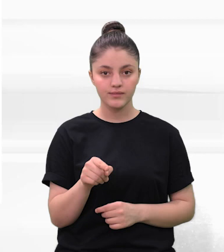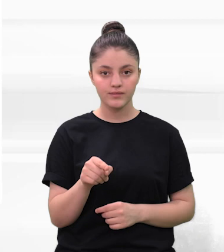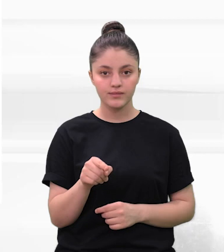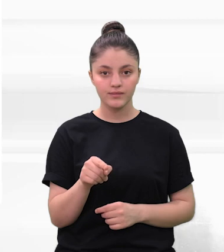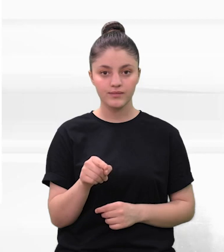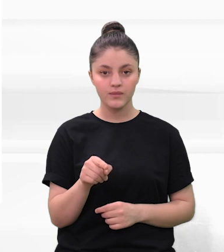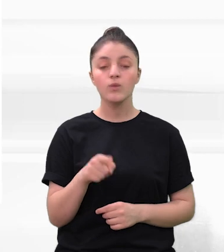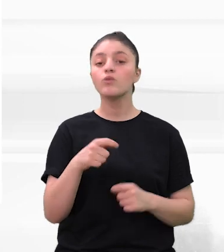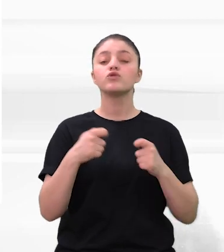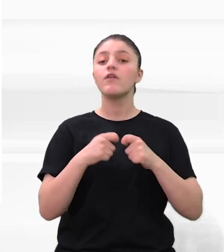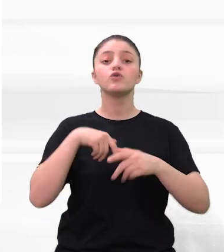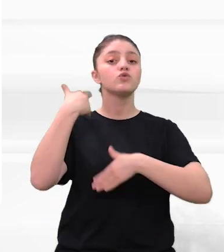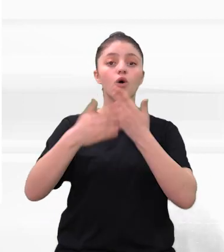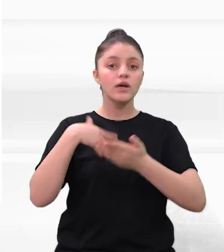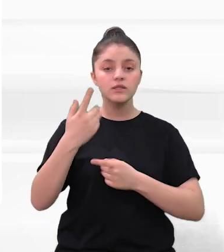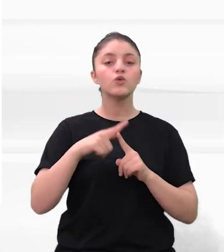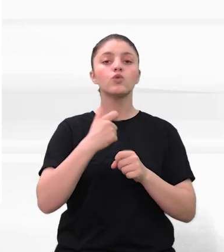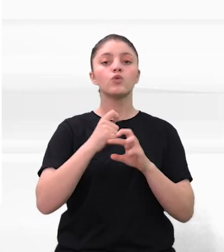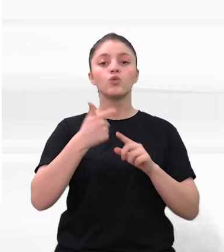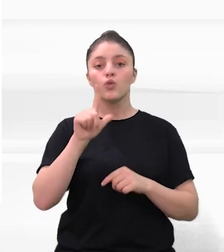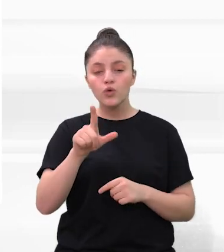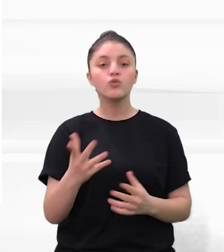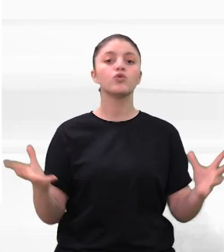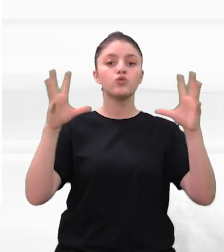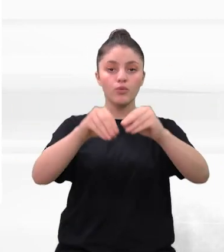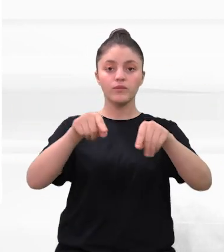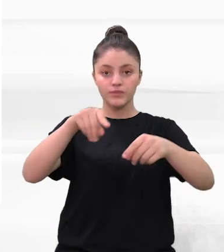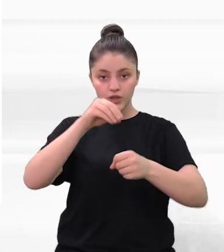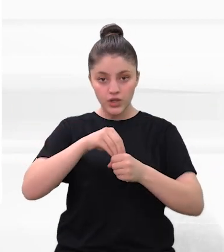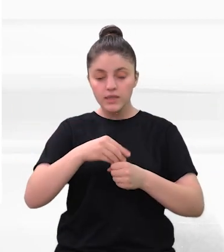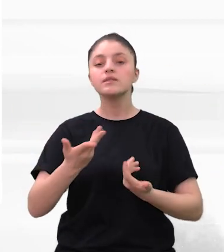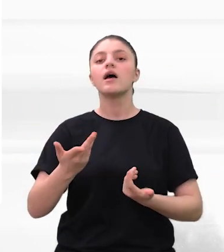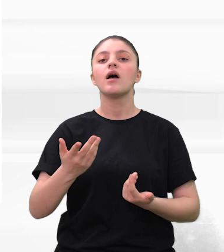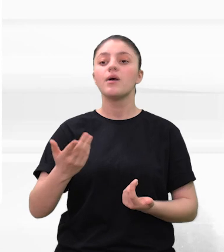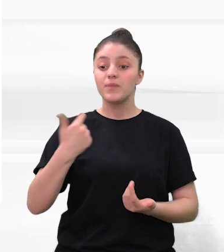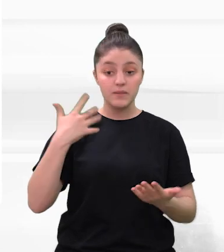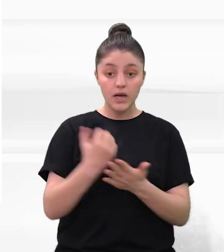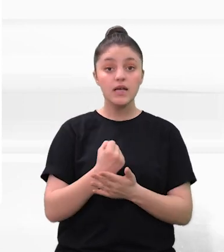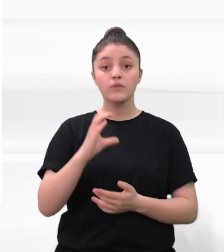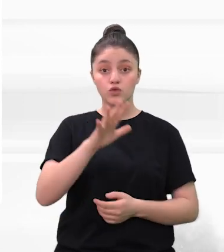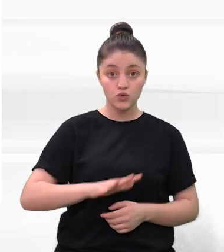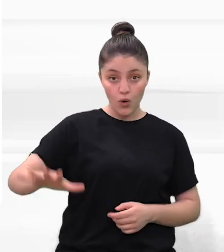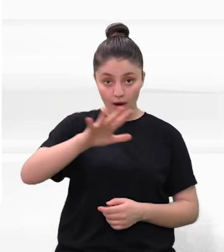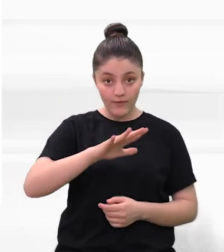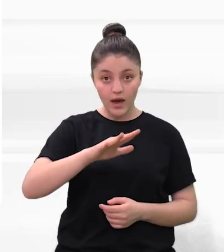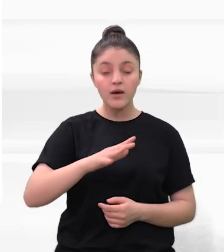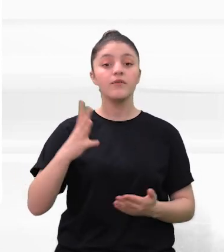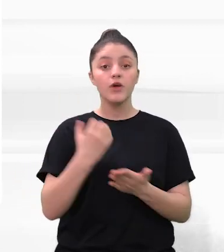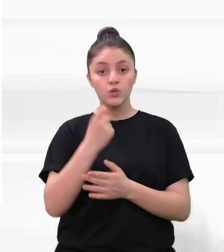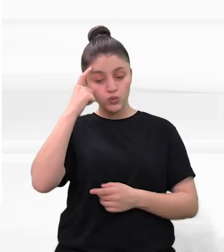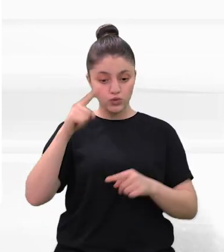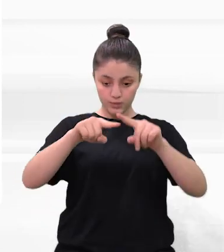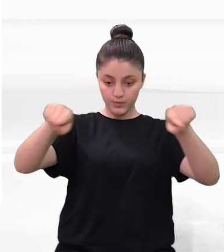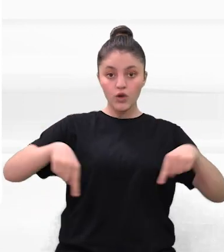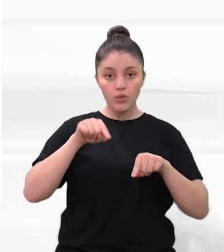ve bu savaş sonrasında tuğrulbey toplanan toyla ele geçirilen coğrafyayı ve seçilmiş düşünen